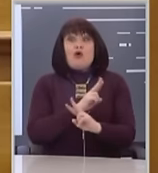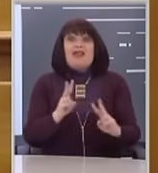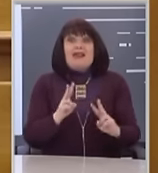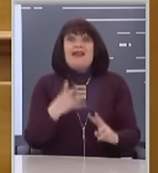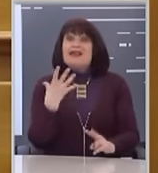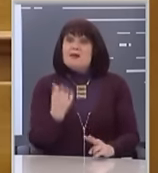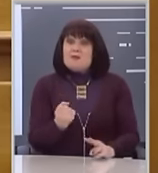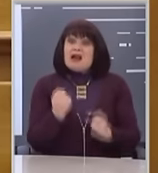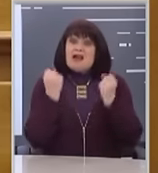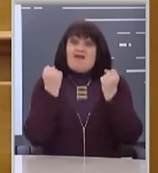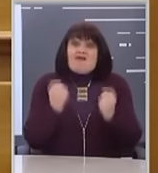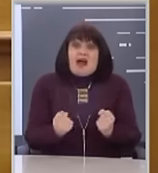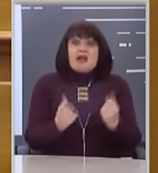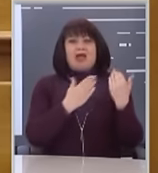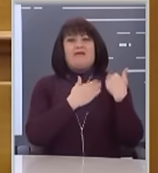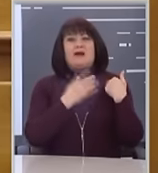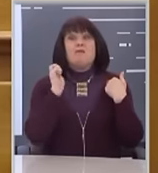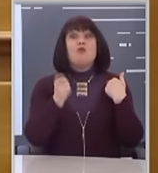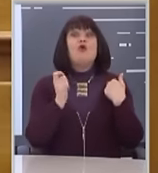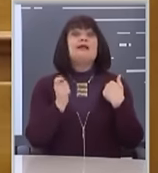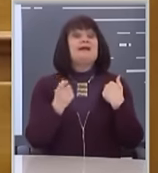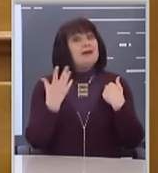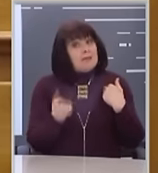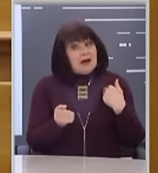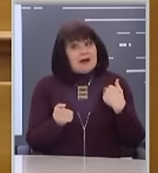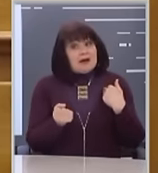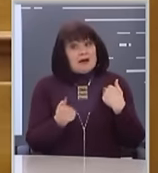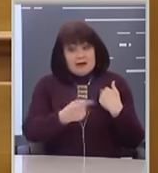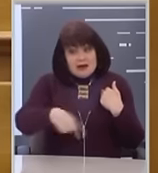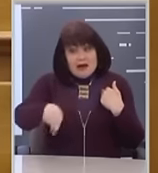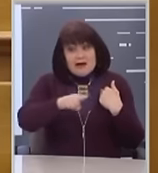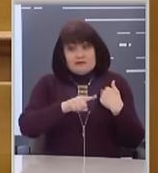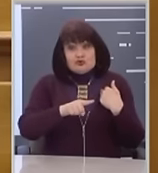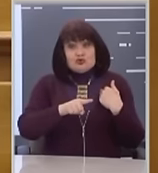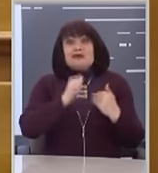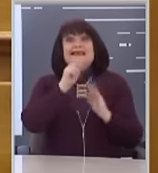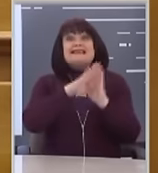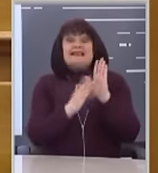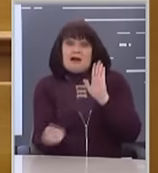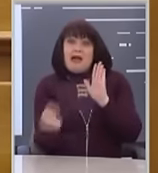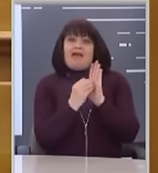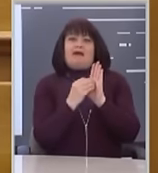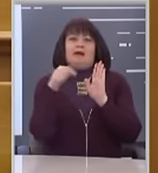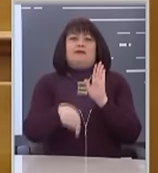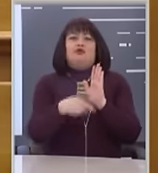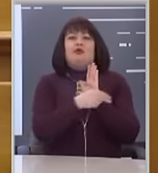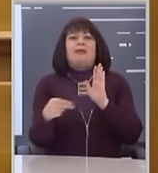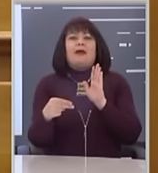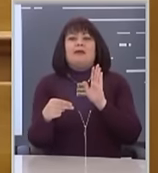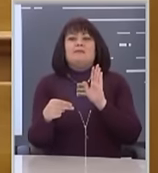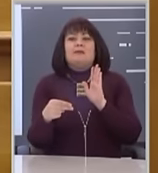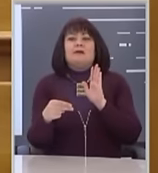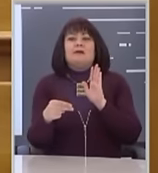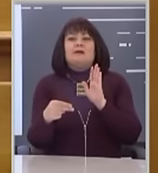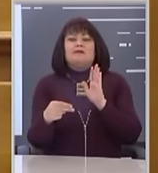Υπάρχει βαρύτατη πολιτική ευθύνη για αυτούς που πέρασαν στο Σύνταγμα της χώρας αυτήν την